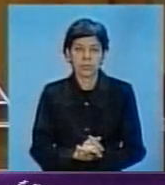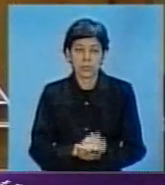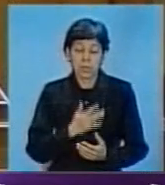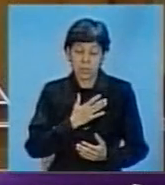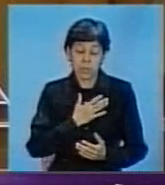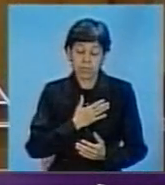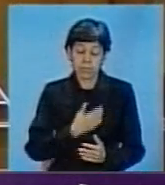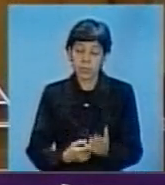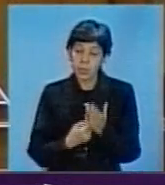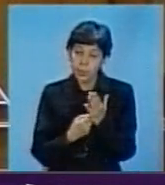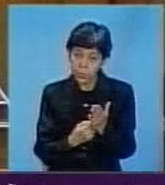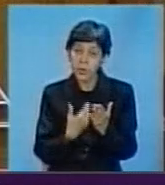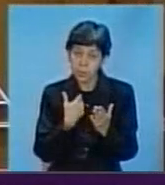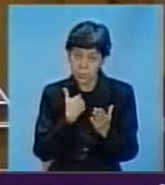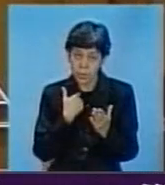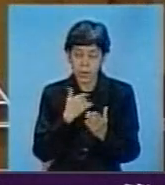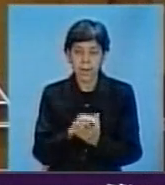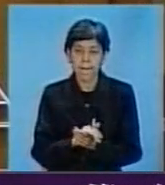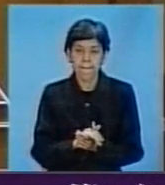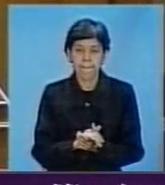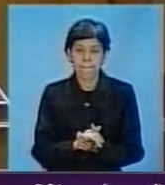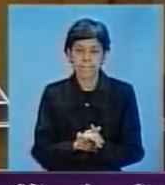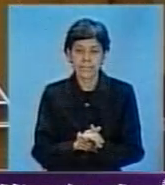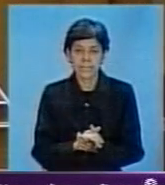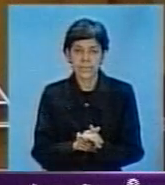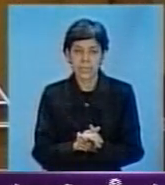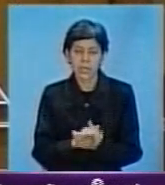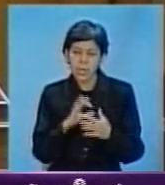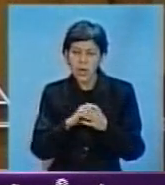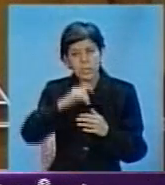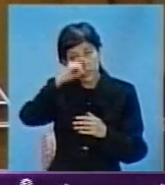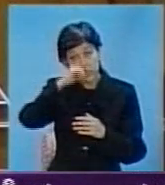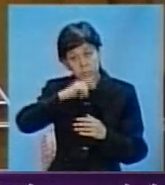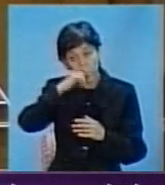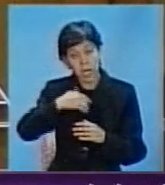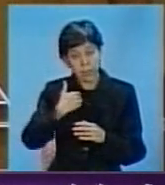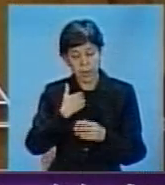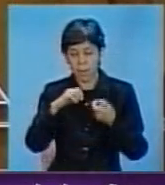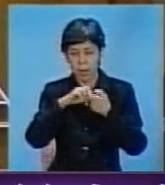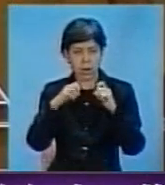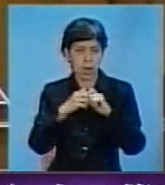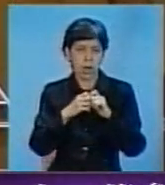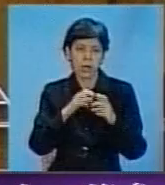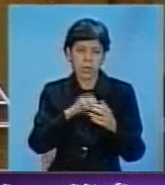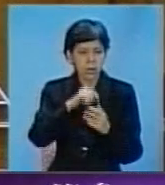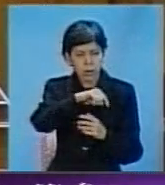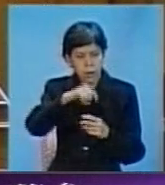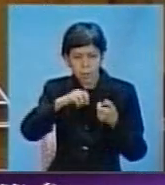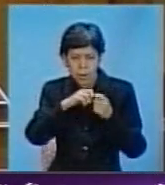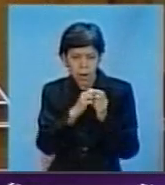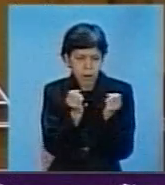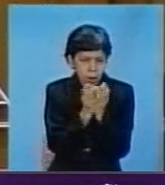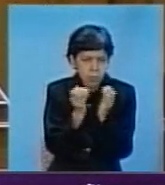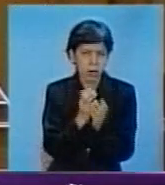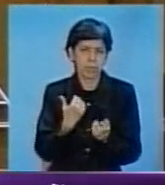สิ่งที่ผมได้นำเสนอไปแล้วก็ยืนยันว่าในบ้านเมืองของเราต้องเผชิญกับปัญหากองกำลังติดอาวุธการก่อ